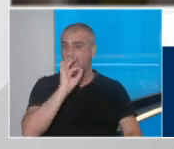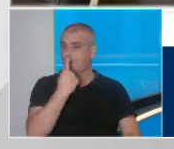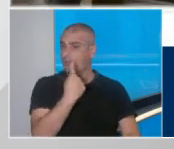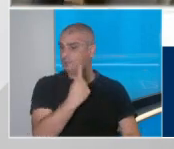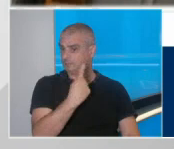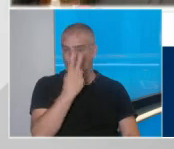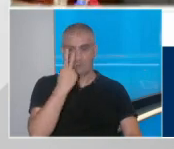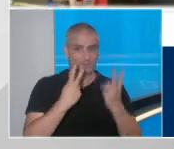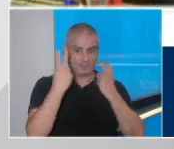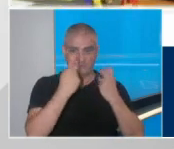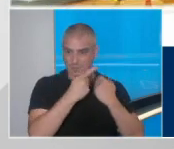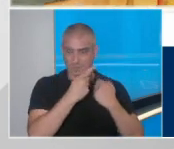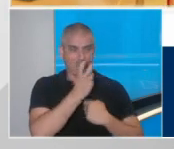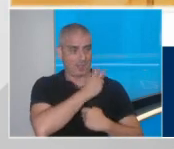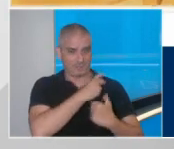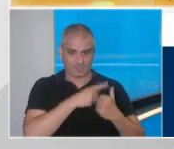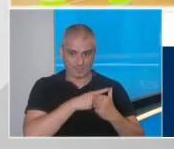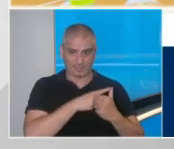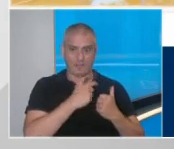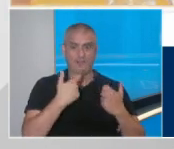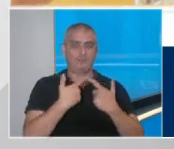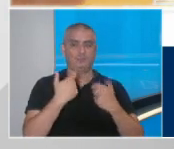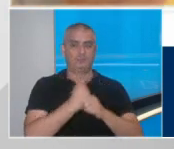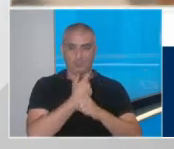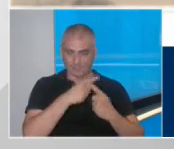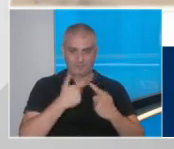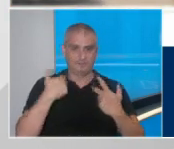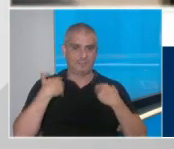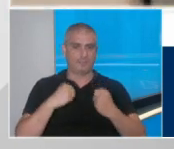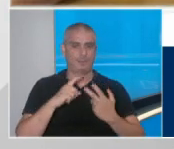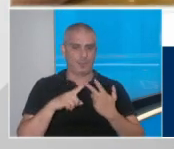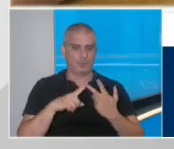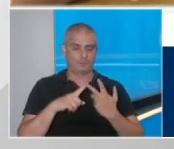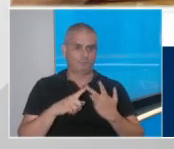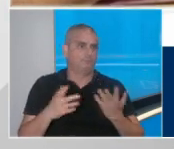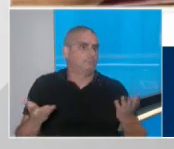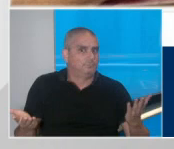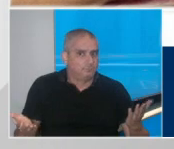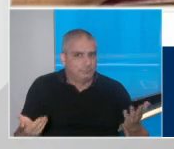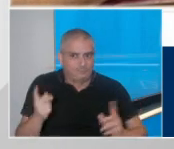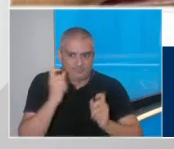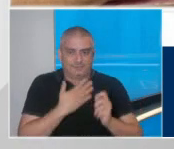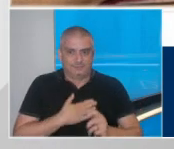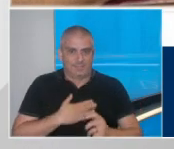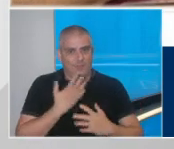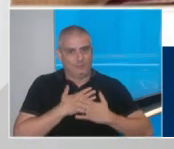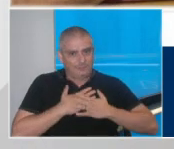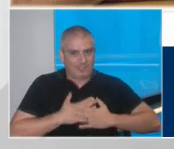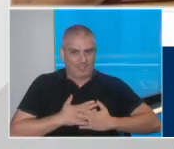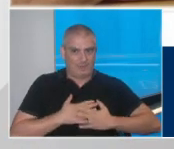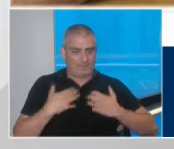לעצמו, ניסיונו גם כרמטכ"ל צוק איתן וגם כשר הביטחון. עכשיו, ודאי שאזרחי ישראל רוצים להיות רגועים